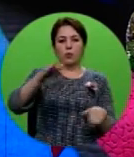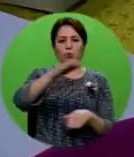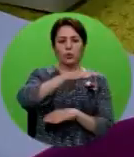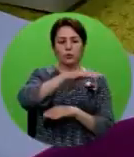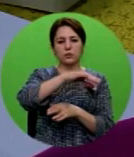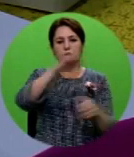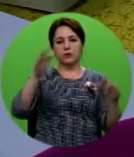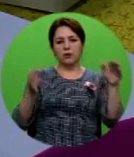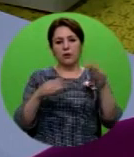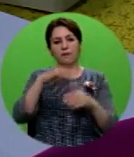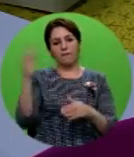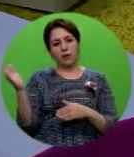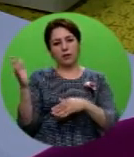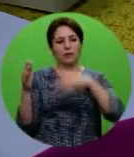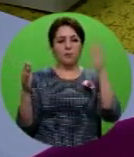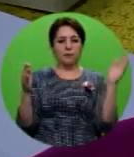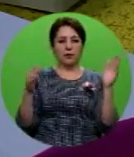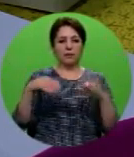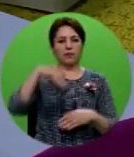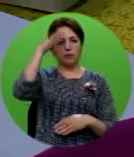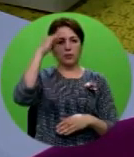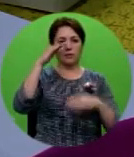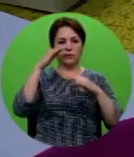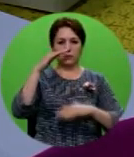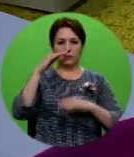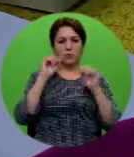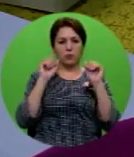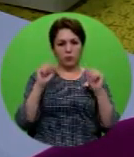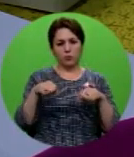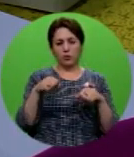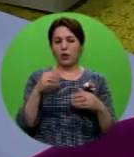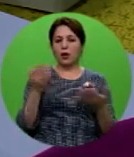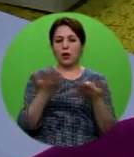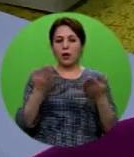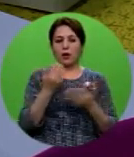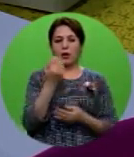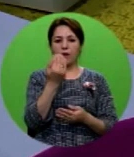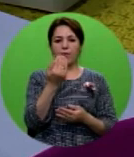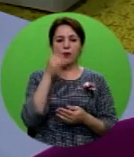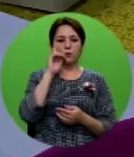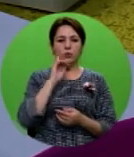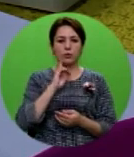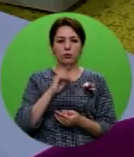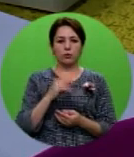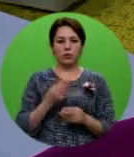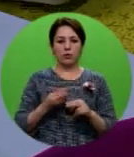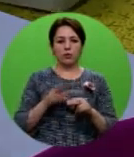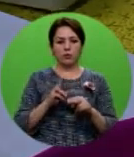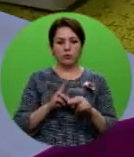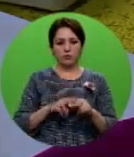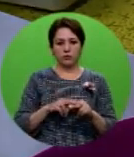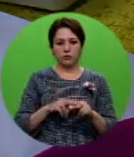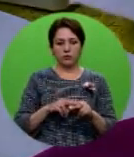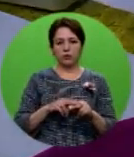влево, вправо, вниз, вверх лист, как вам удобно, для того, чтобы получился